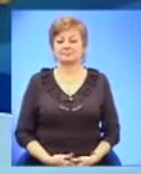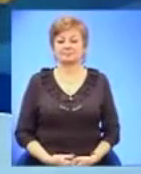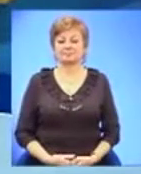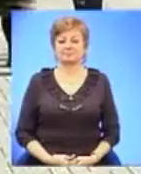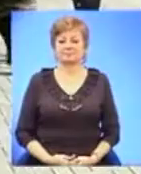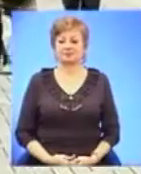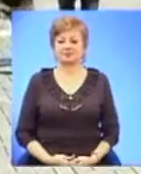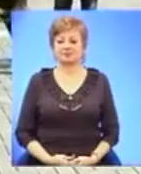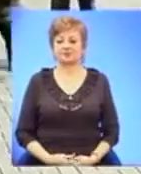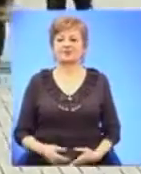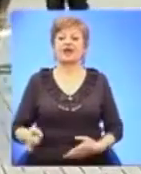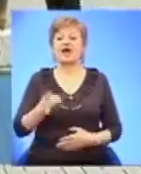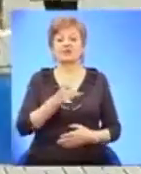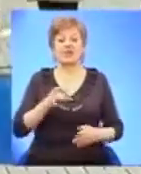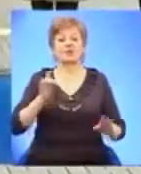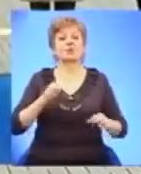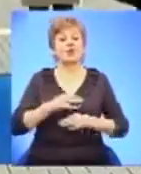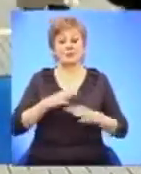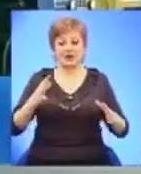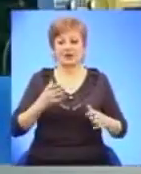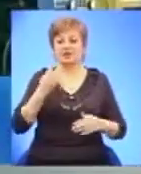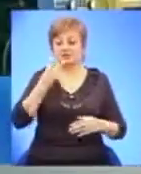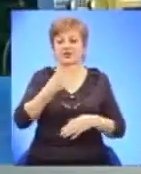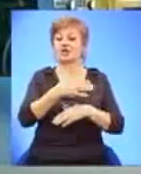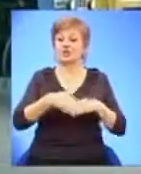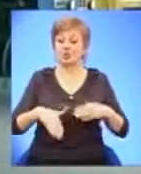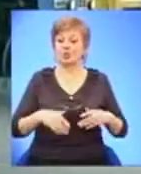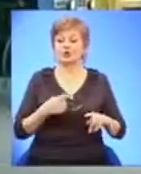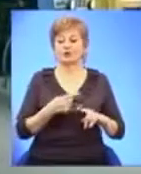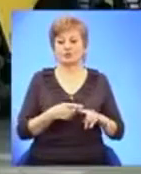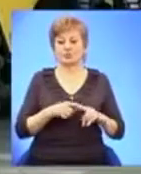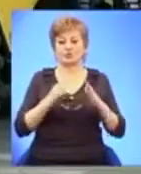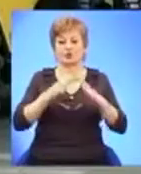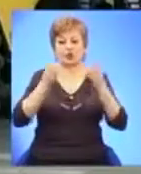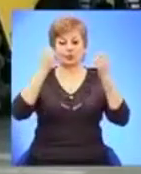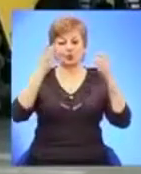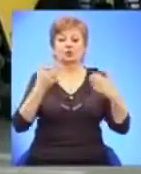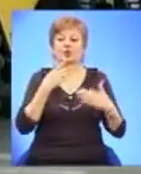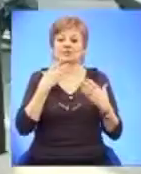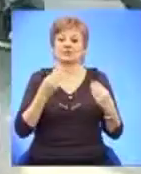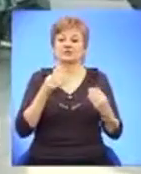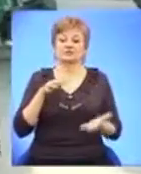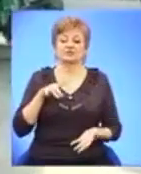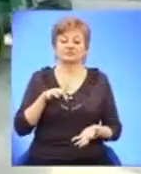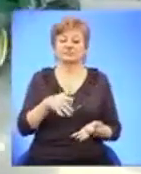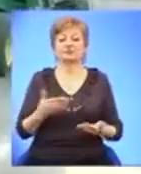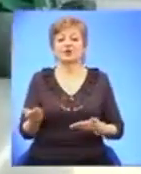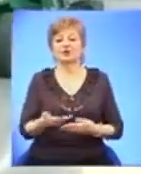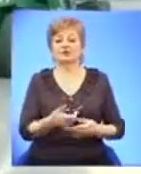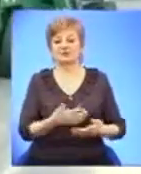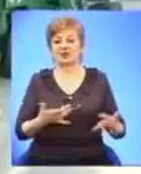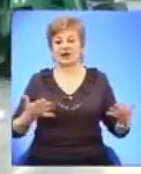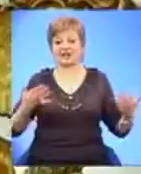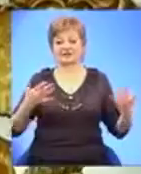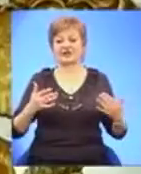сюжеті. Що в районі свято видно було ще з надвору, адже перед районним будинком культури красувалися сучасні комбайн, трактор та інша потрібна в